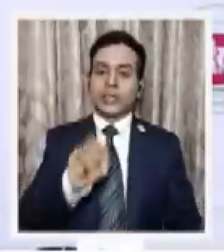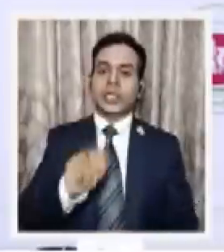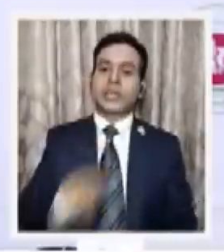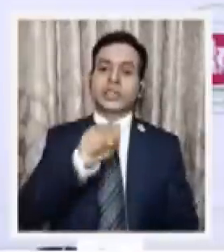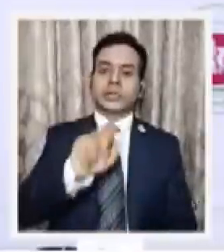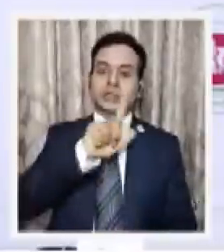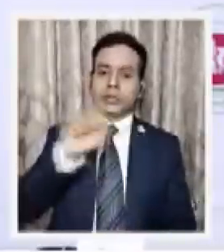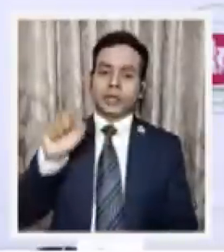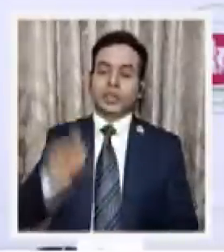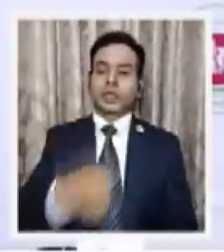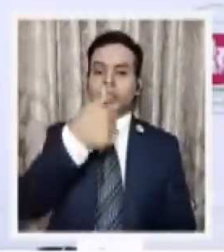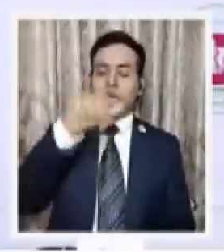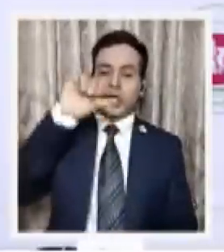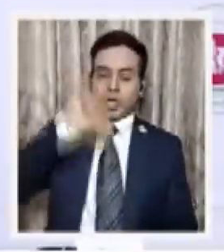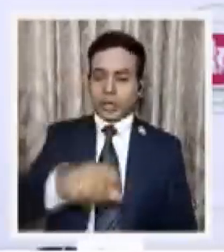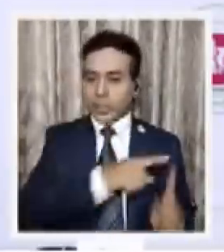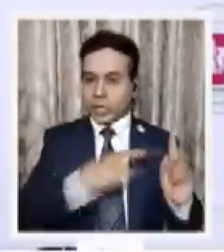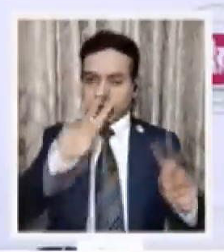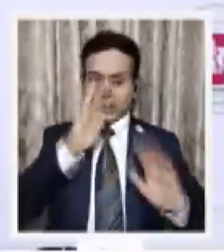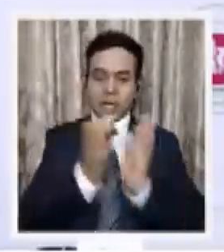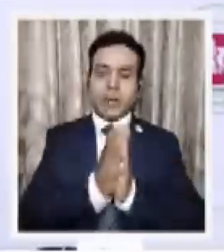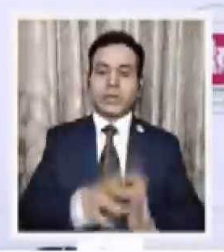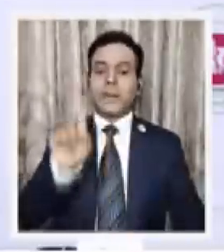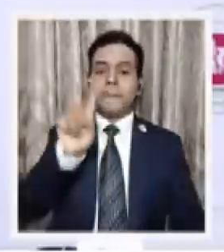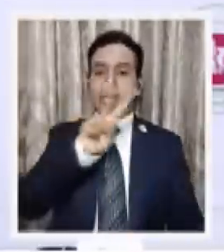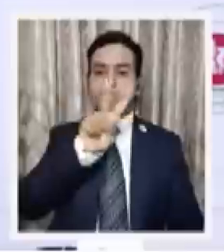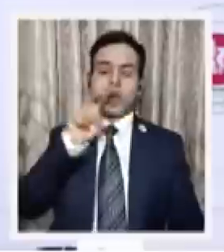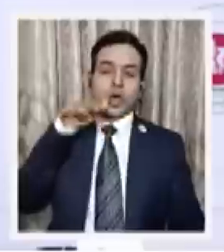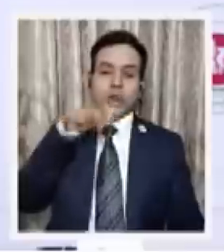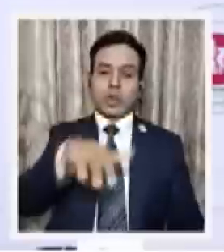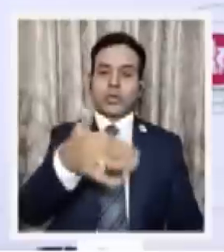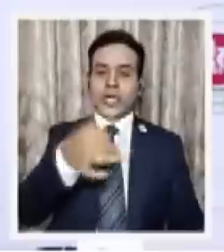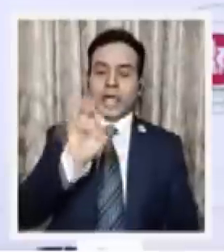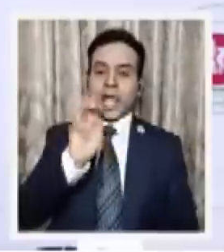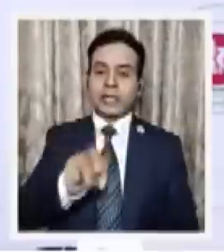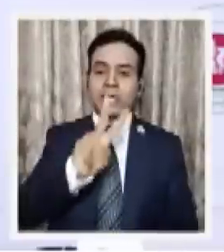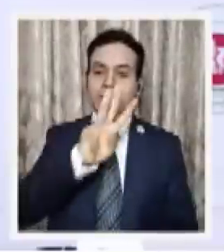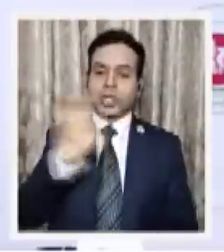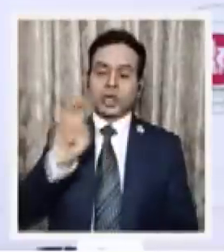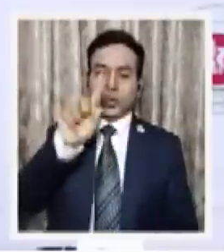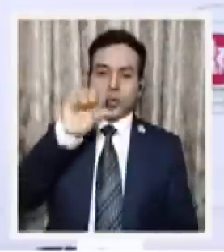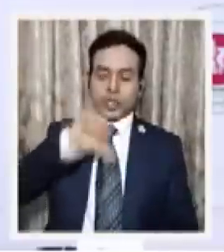পরীক্ষা হয়েছে 12,60,319টি। 24 ঘন্টায় যা নমুনা পরীক্ষা হয়েছে তাতে শনাক্ত হয়েছে